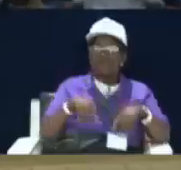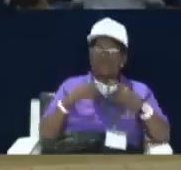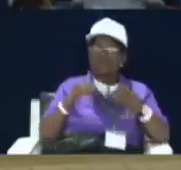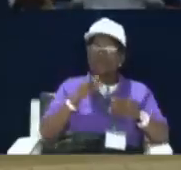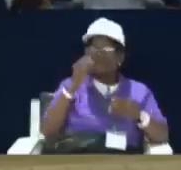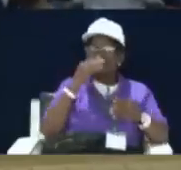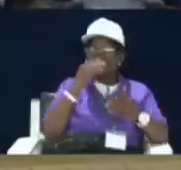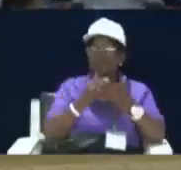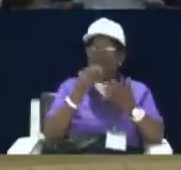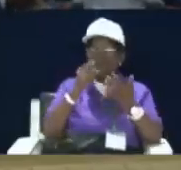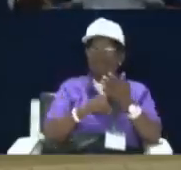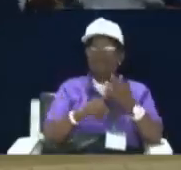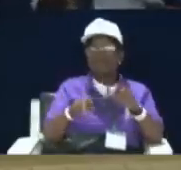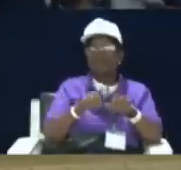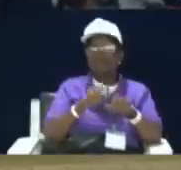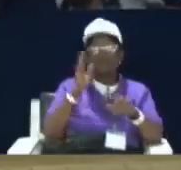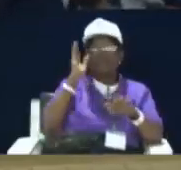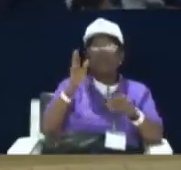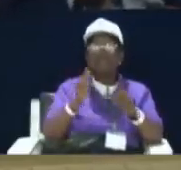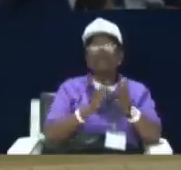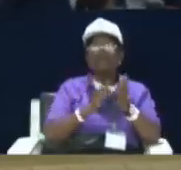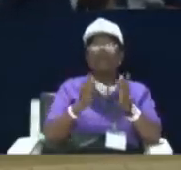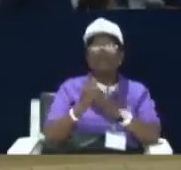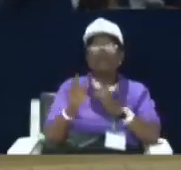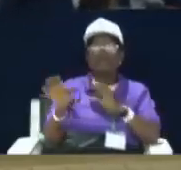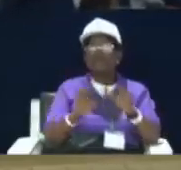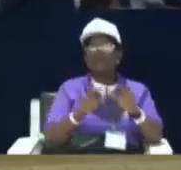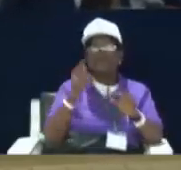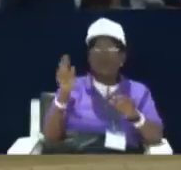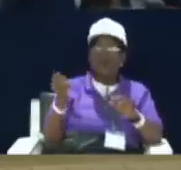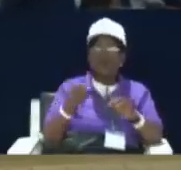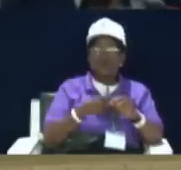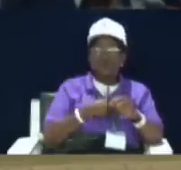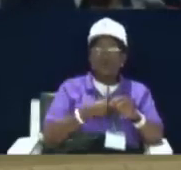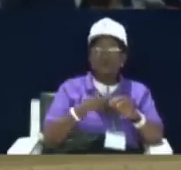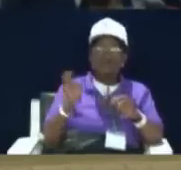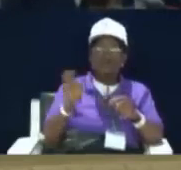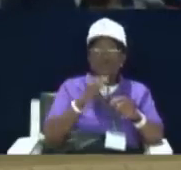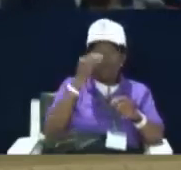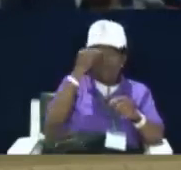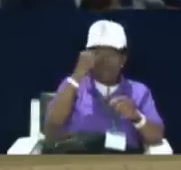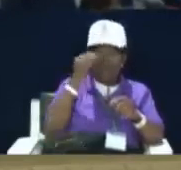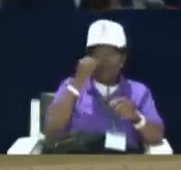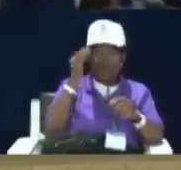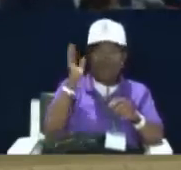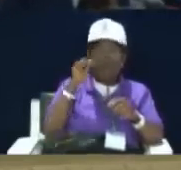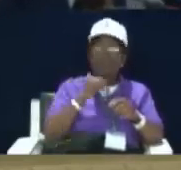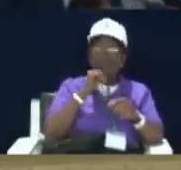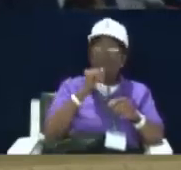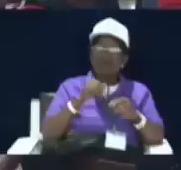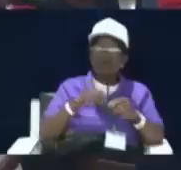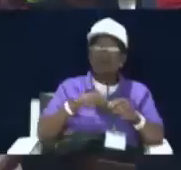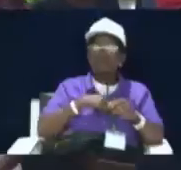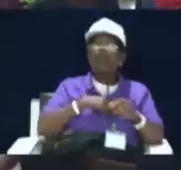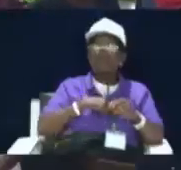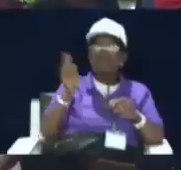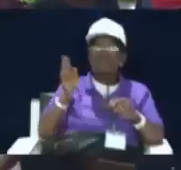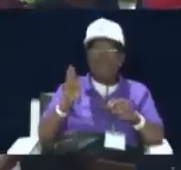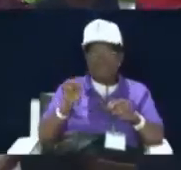Bẹ́ẹ̀ ni Jésù á ṣe fún yín o. Orí yín ò ní kọ àdúrà. Tí yín ò ní sòro ṣe.